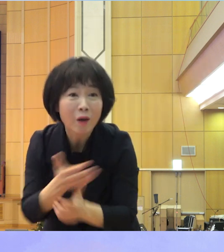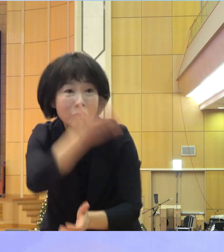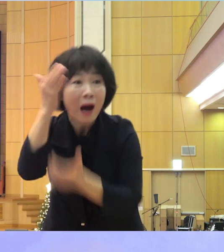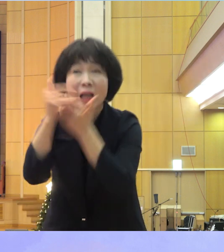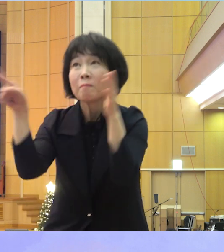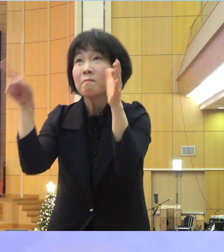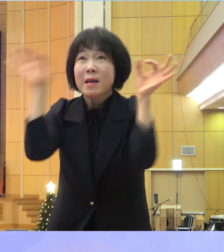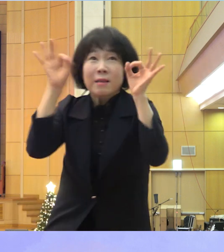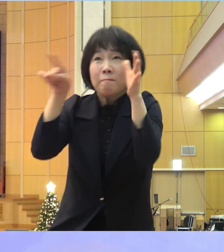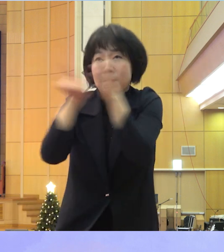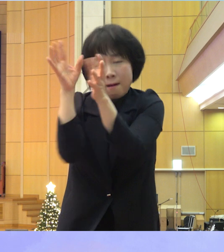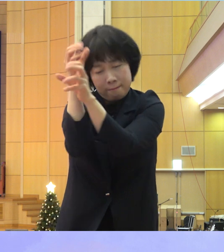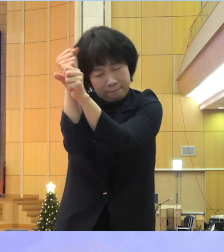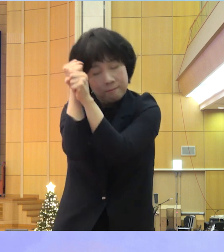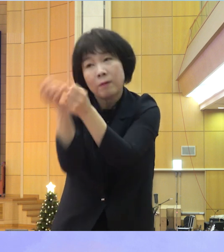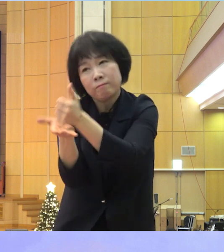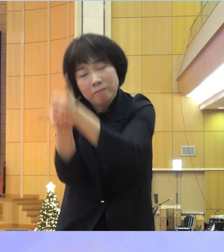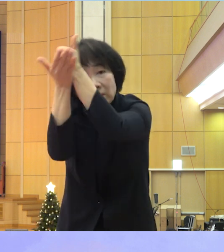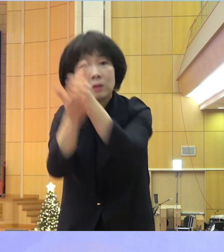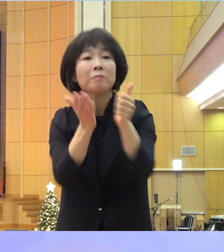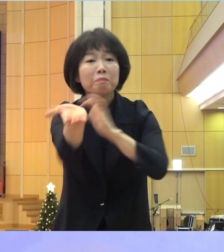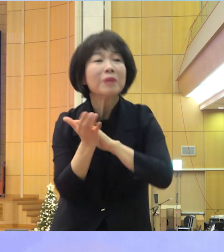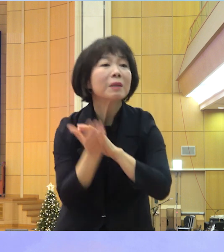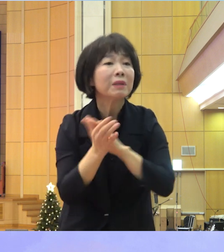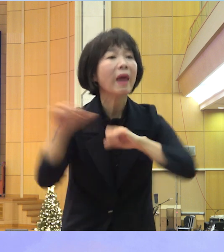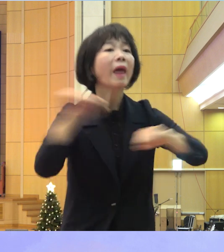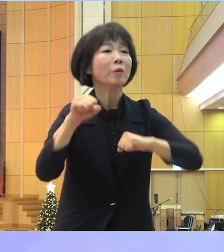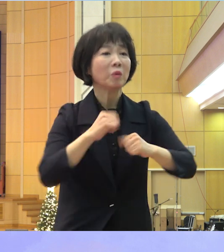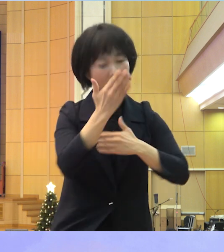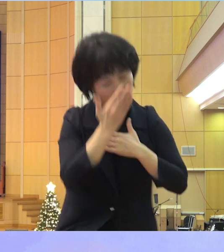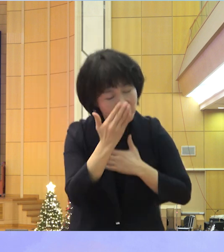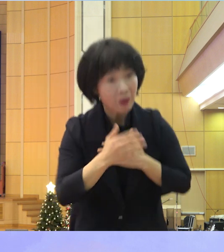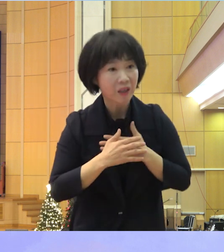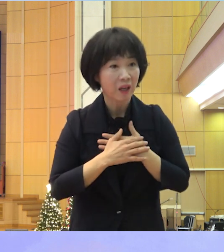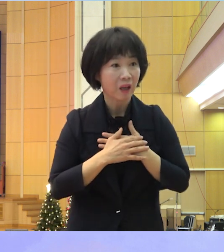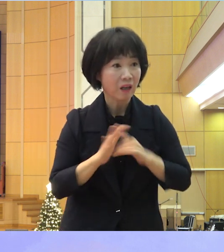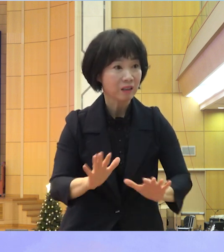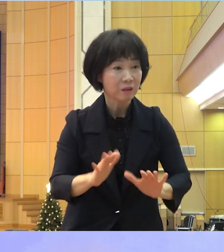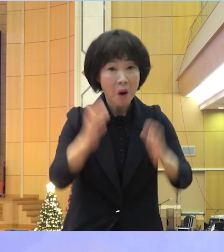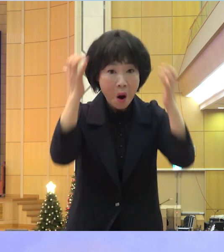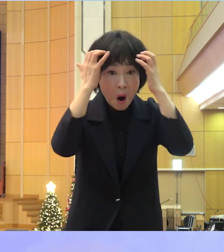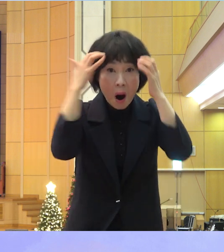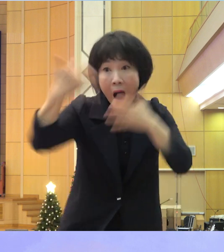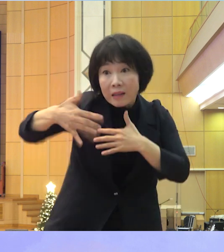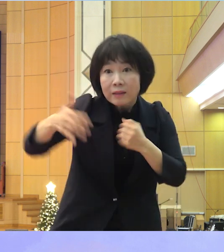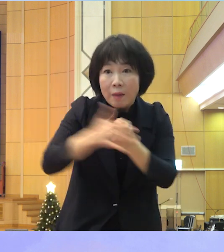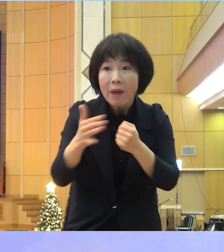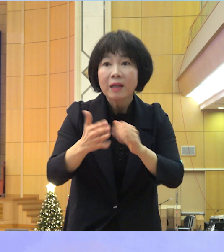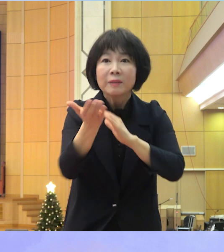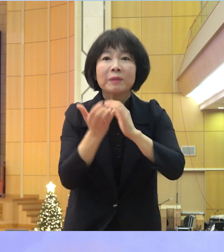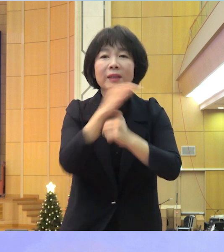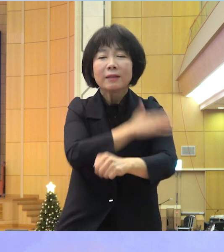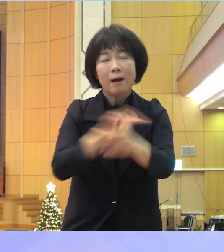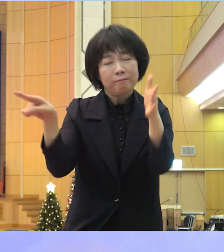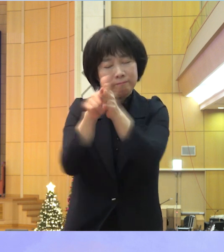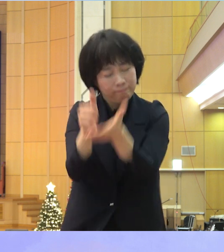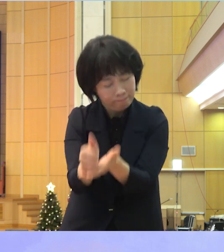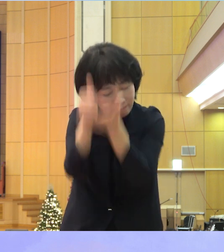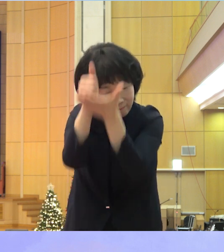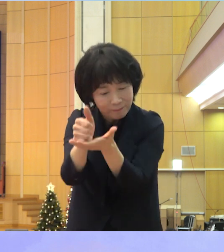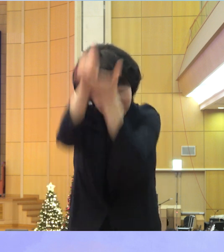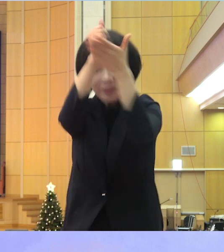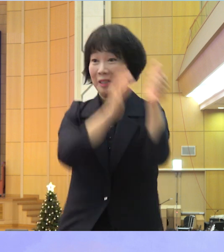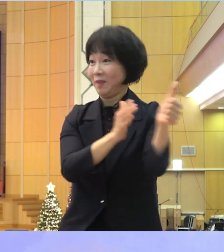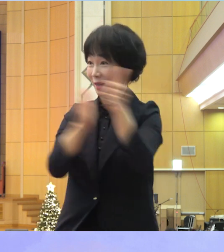주님 의지하고 주님 믿고 섬기고 하지 말고 미리미리 그런 고통 오기 전에 주님 잘 섬기는 여러분 되길